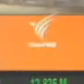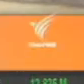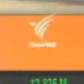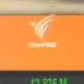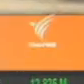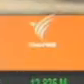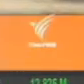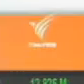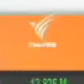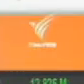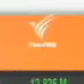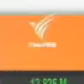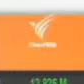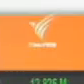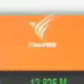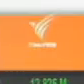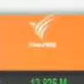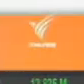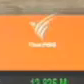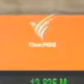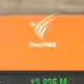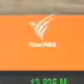นากันแล้วค่ะ